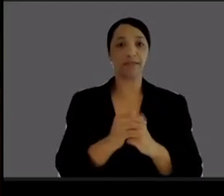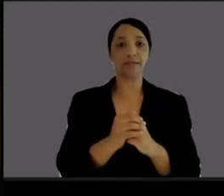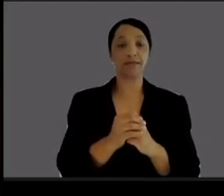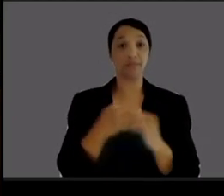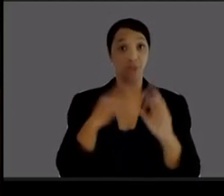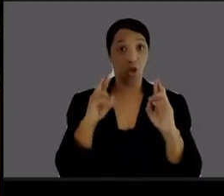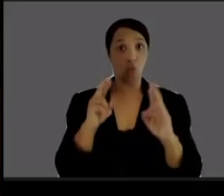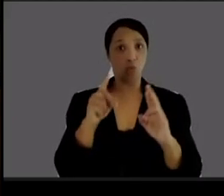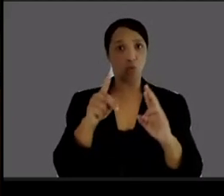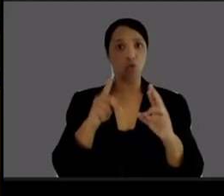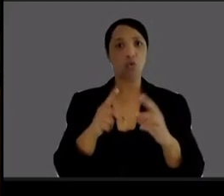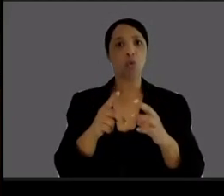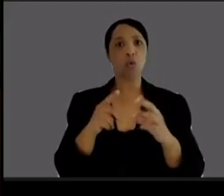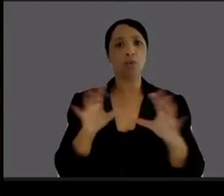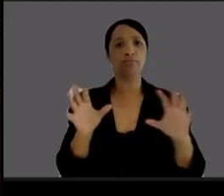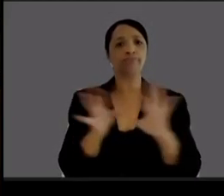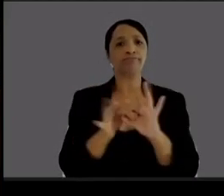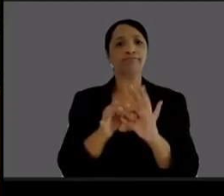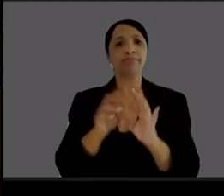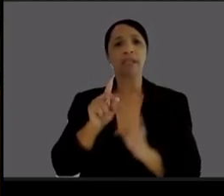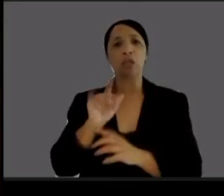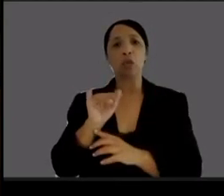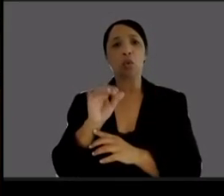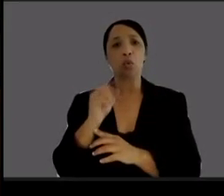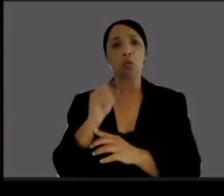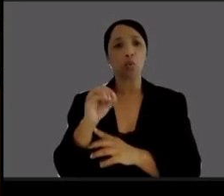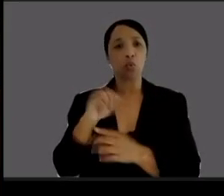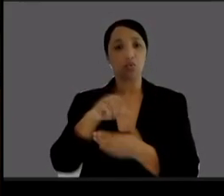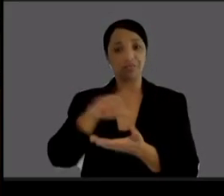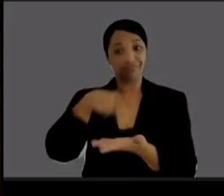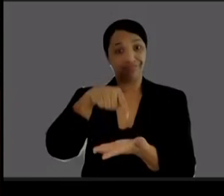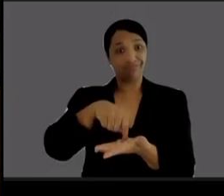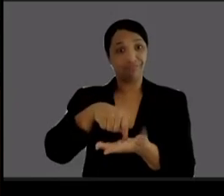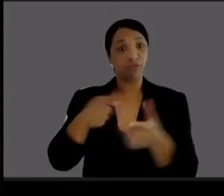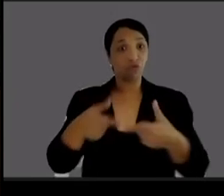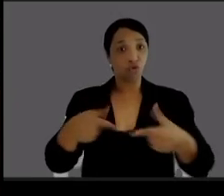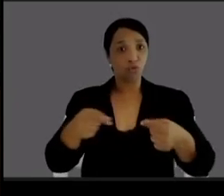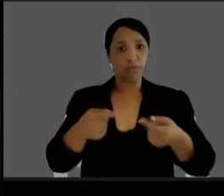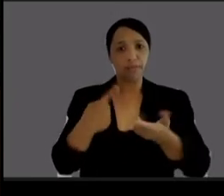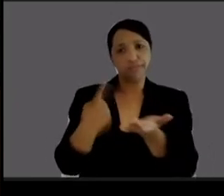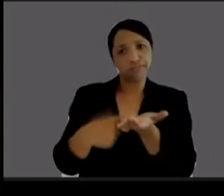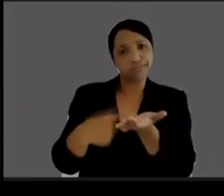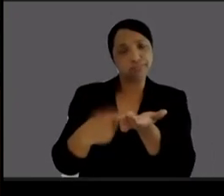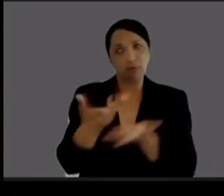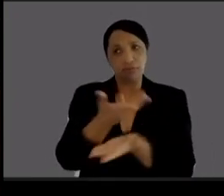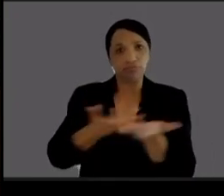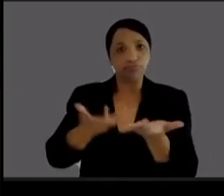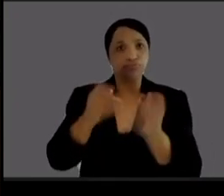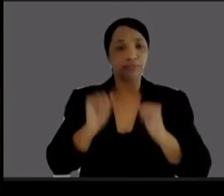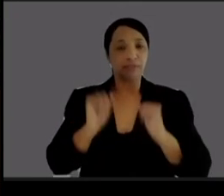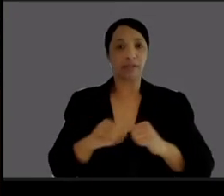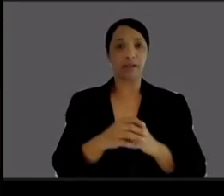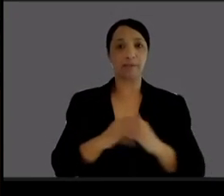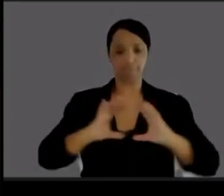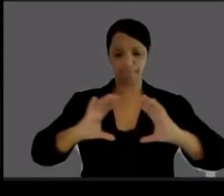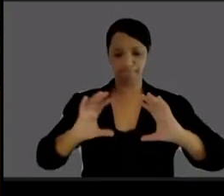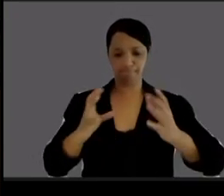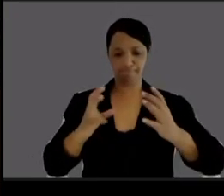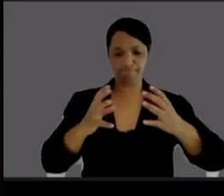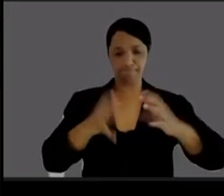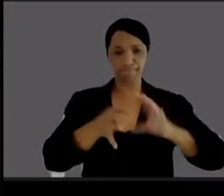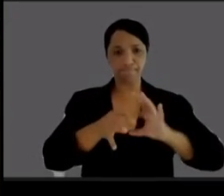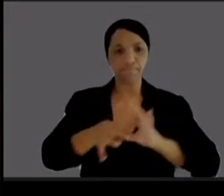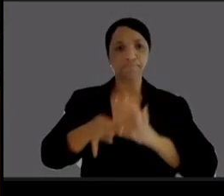てえ様々な重複であったり発生する色々なリスクを提言する必要がありますこの都で